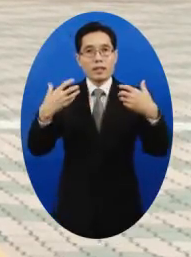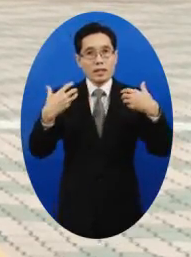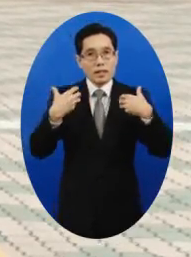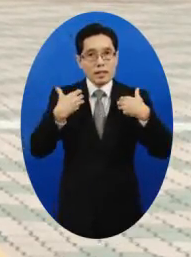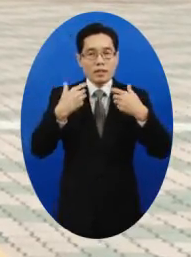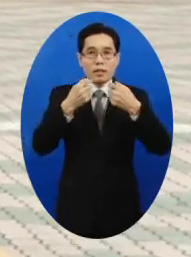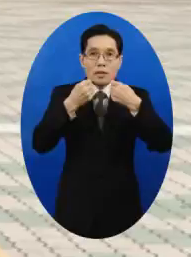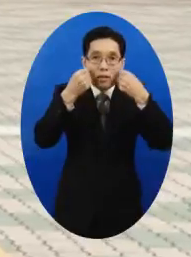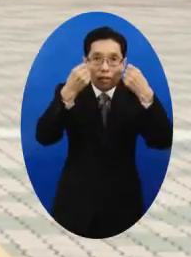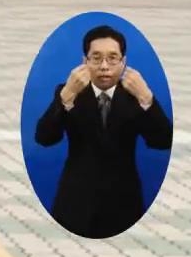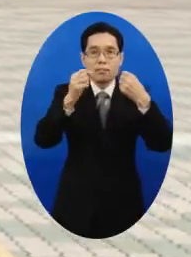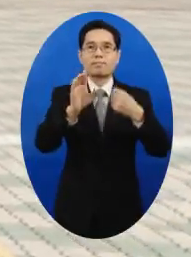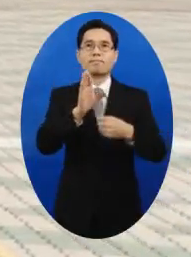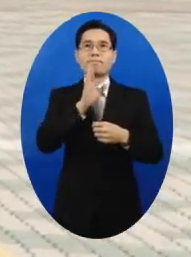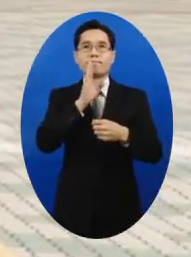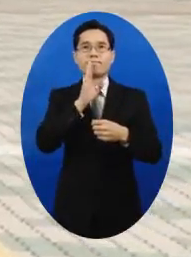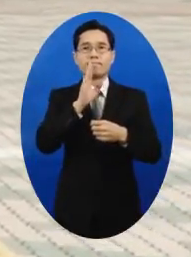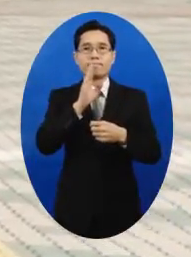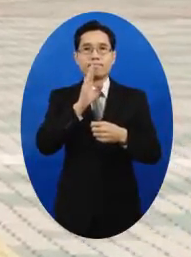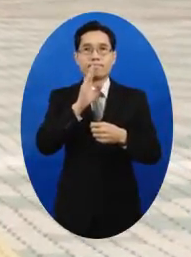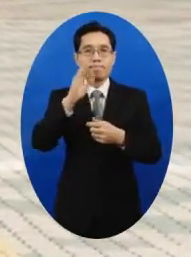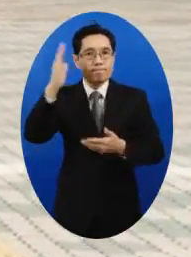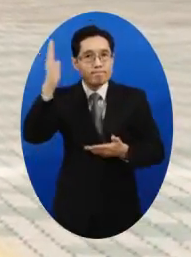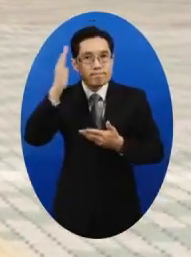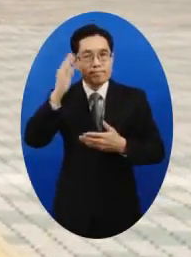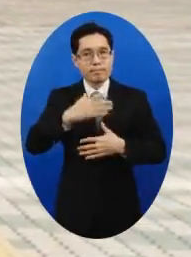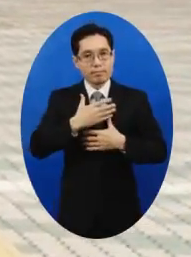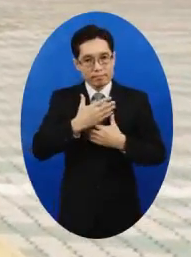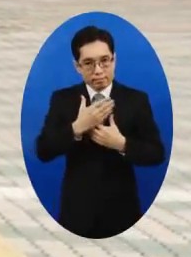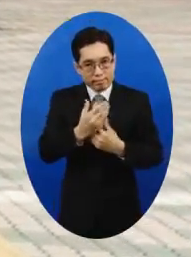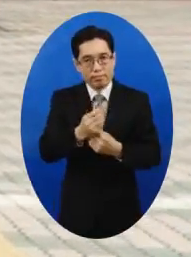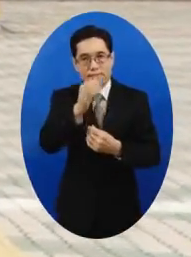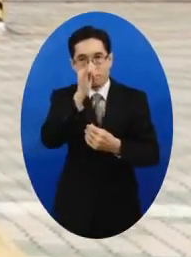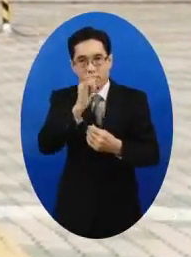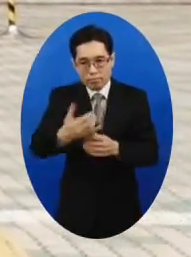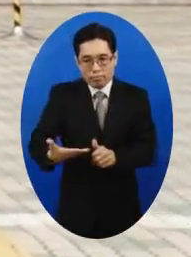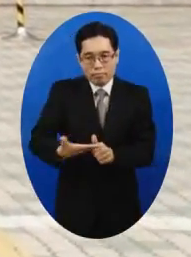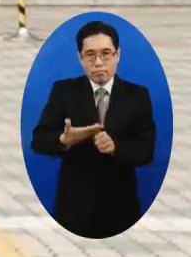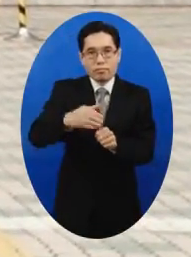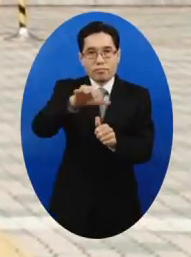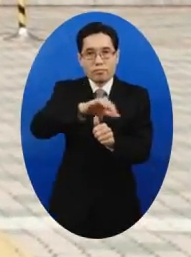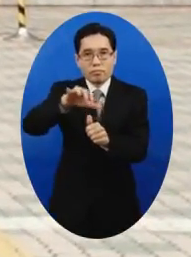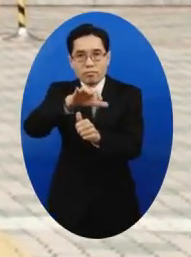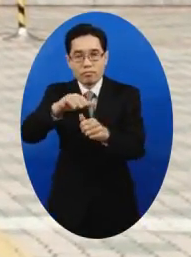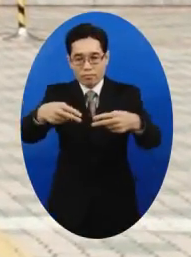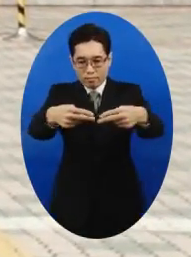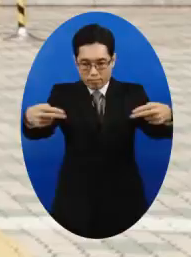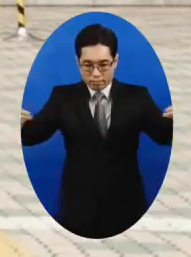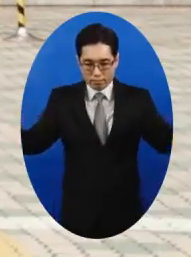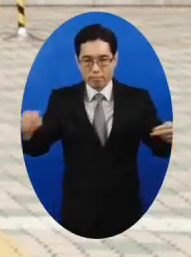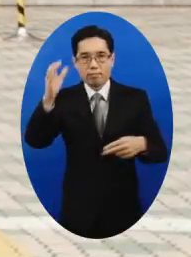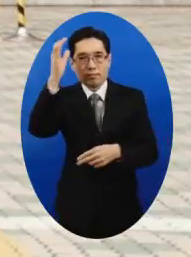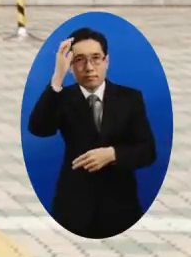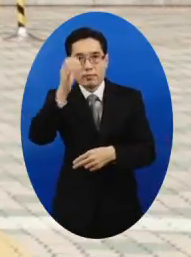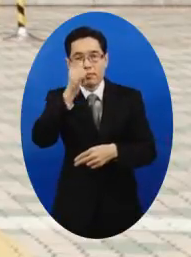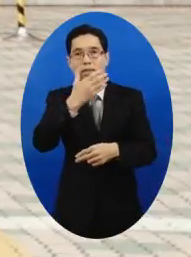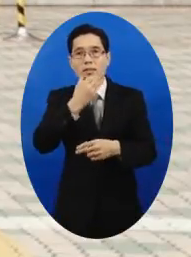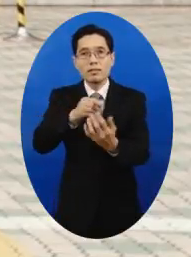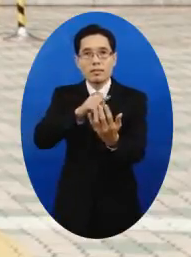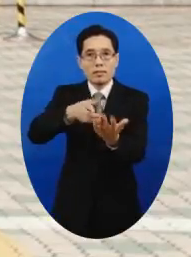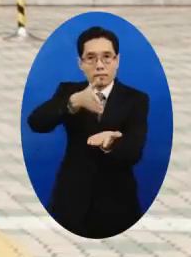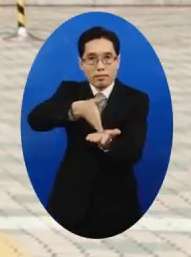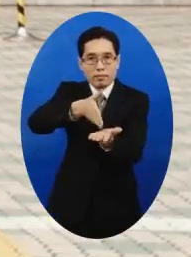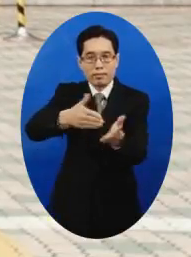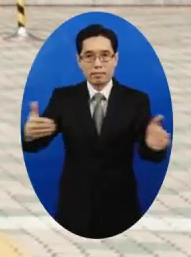의 이러한 노력이 자라나는 학생들을 안전하고 건강하게 지켜주는 든든한 울타리가 되시길 기대합니다 대구 행복 교육